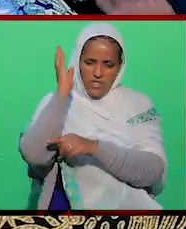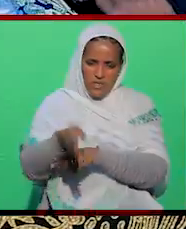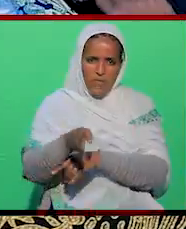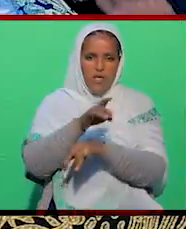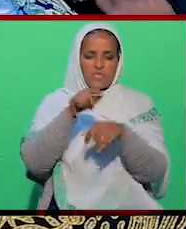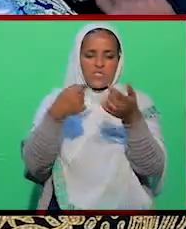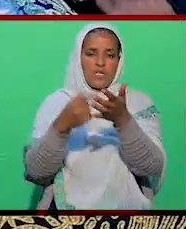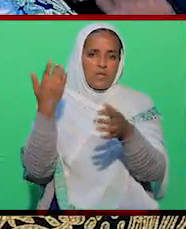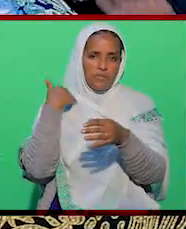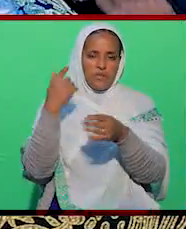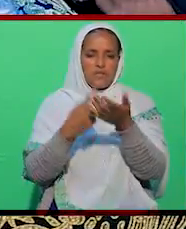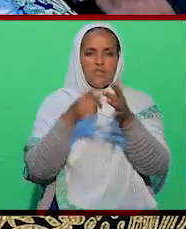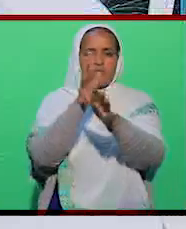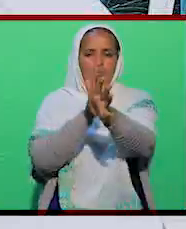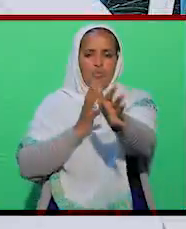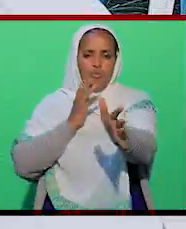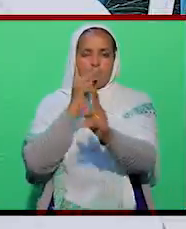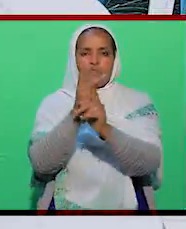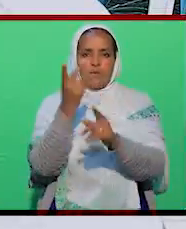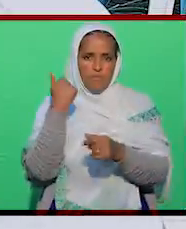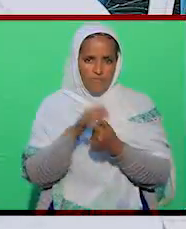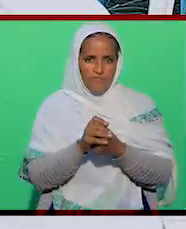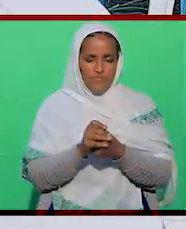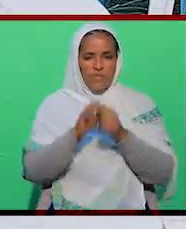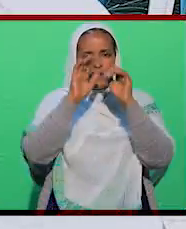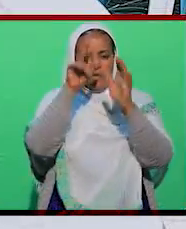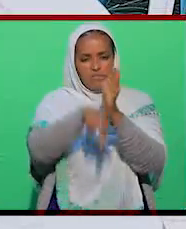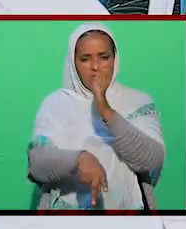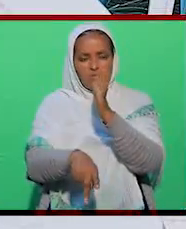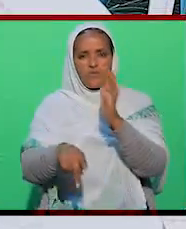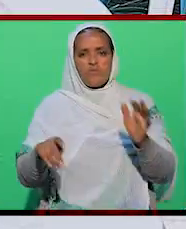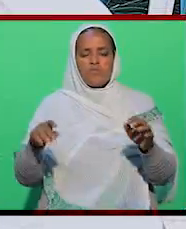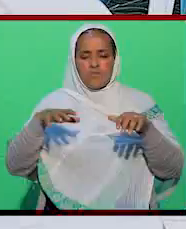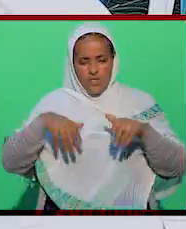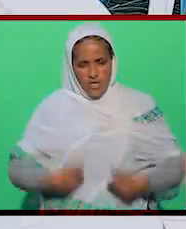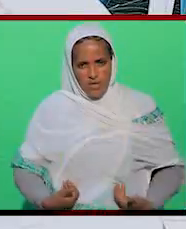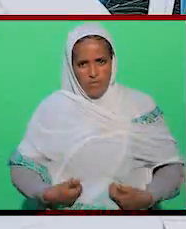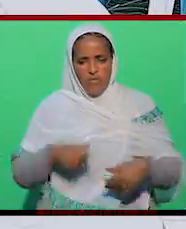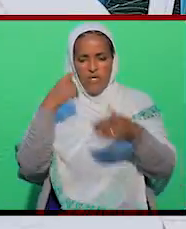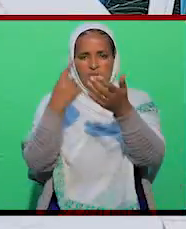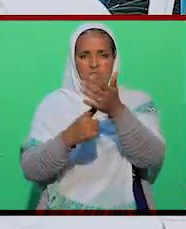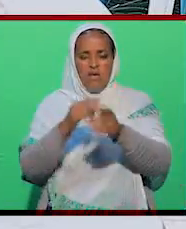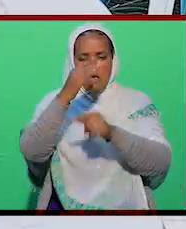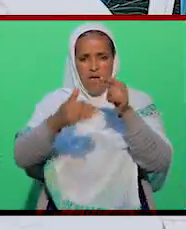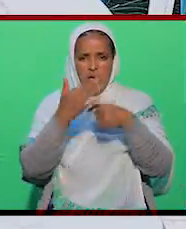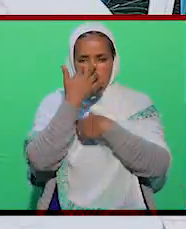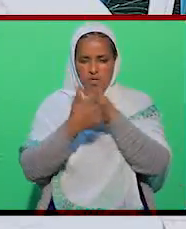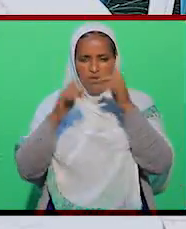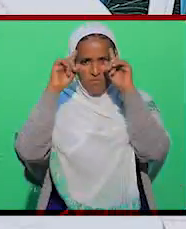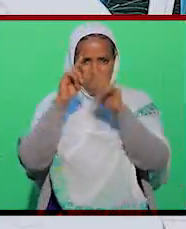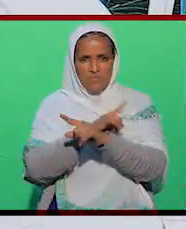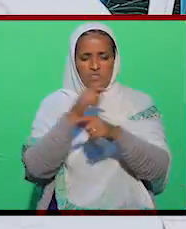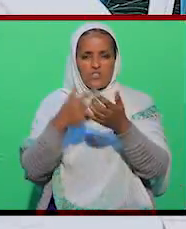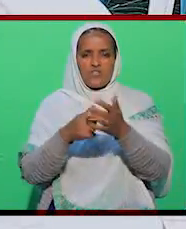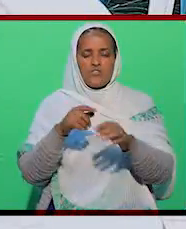በጎራዴ በመጥረቢያ በመናምን ስለነበረ እየተሰለፈ ወረፋ ይጠብቁ ነበር። የሚገሏቸው ወታደሮች ይደክማሉ፣ ያስለቱ ደግሞ